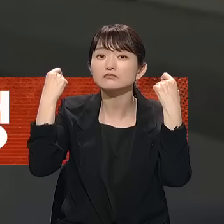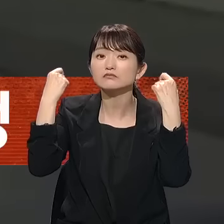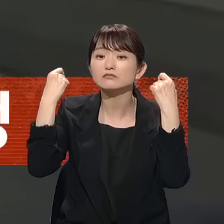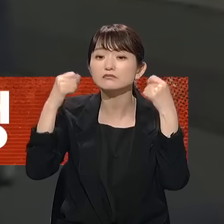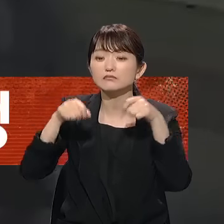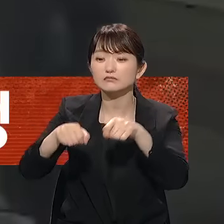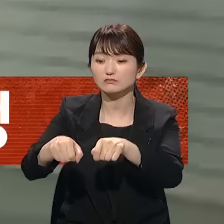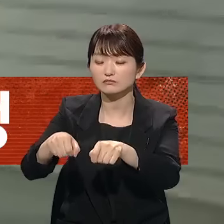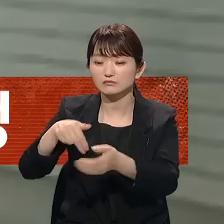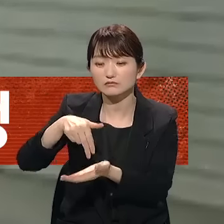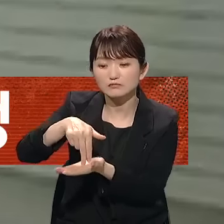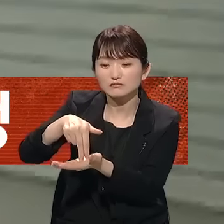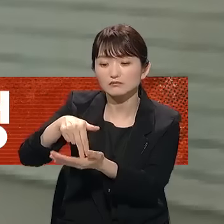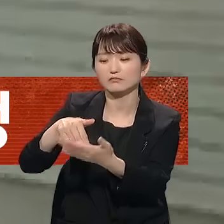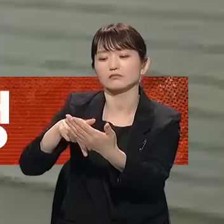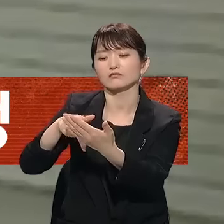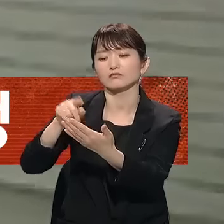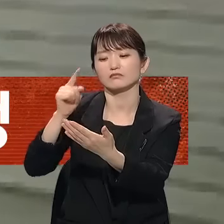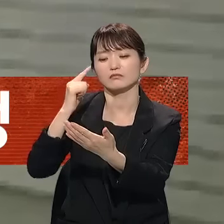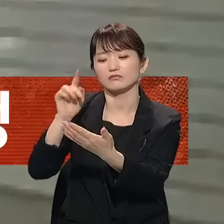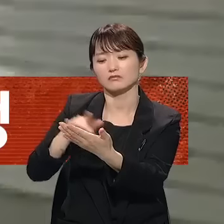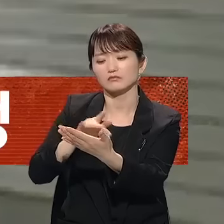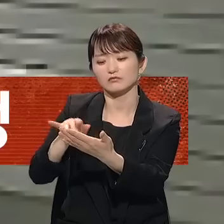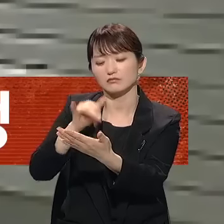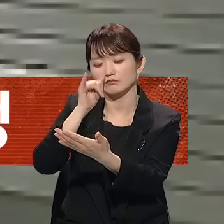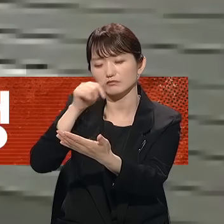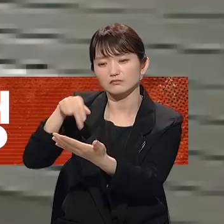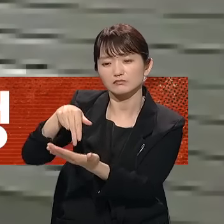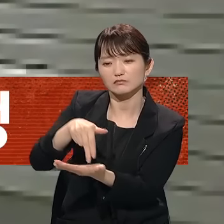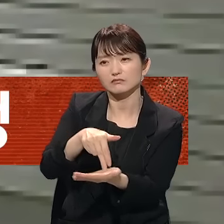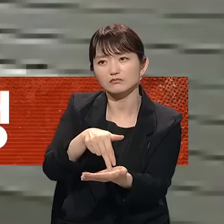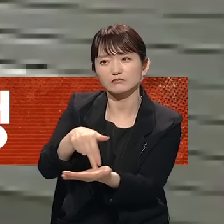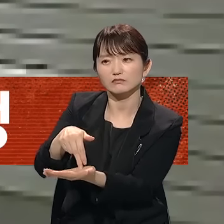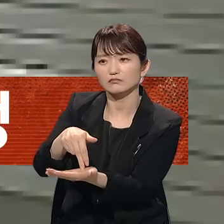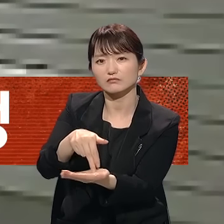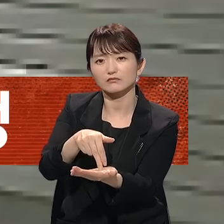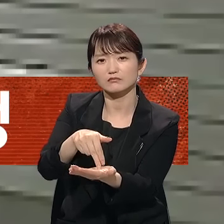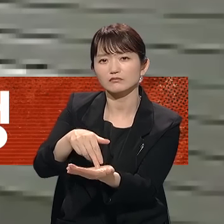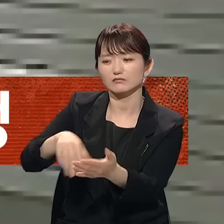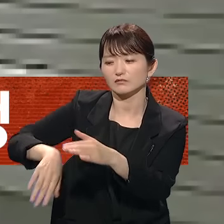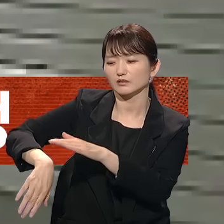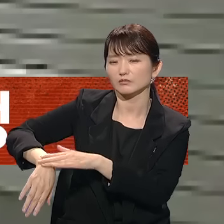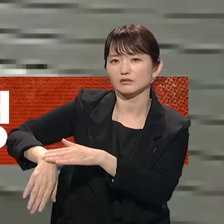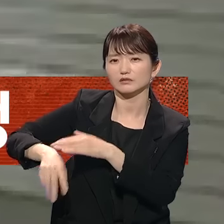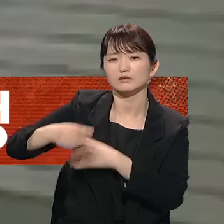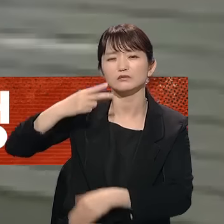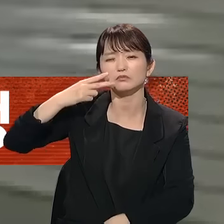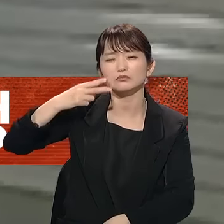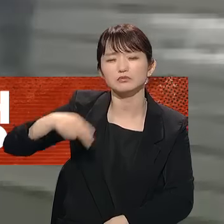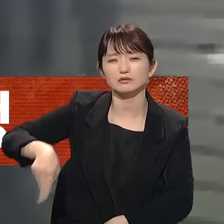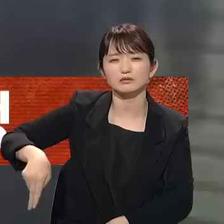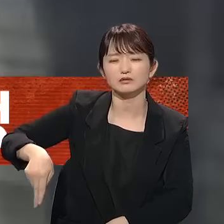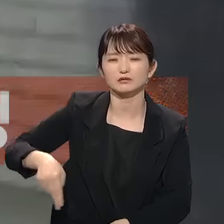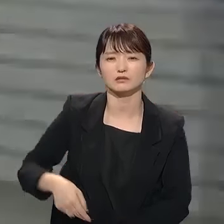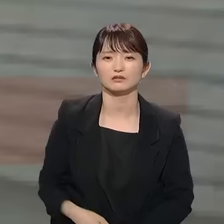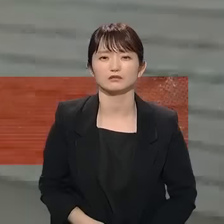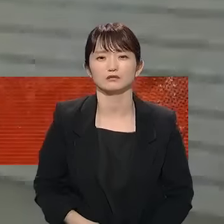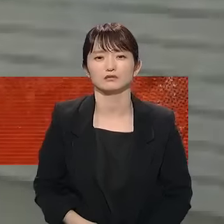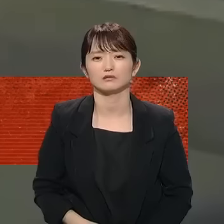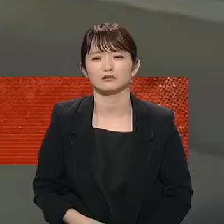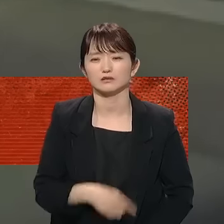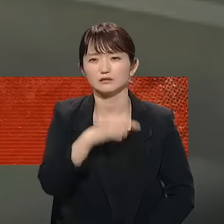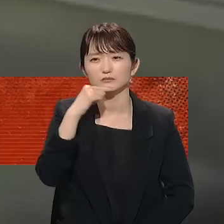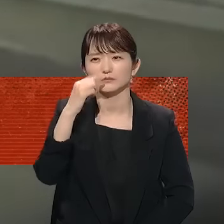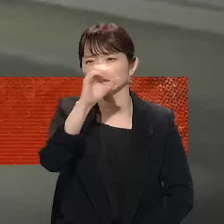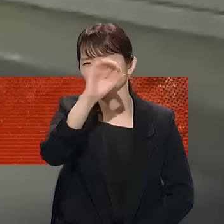휴대폰 뭘 보는 것 같아. 아, 역시 한 손으로 휴대폰을 보면서 다 반대쪽 손에는 담배까지 따. 아이고, 자, 빨간불도